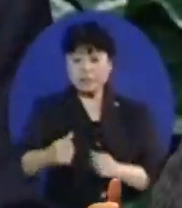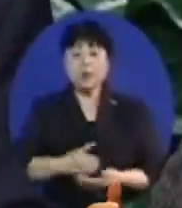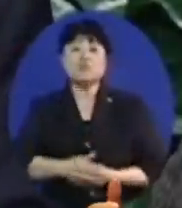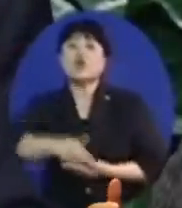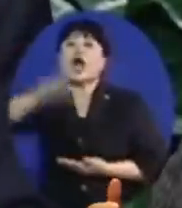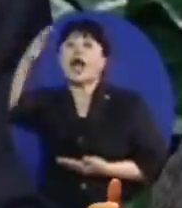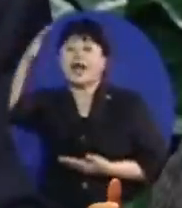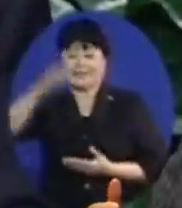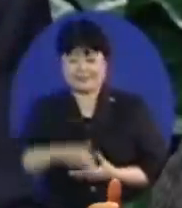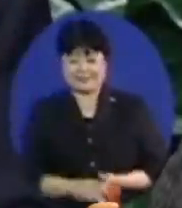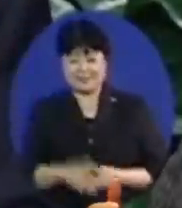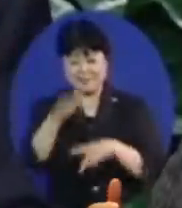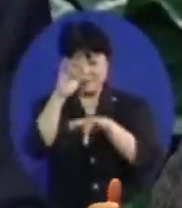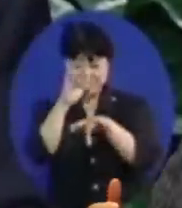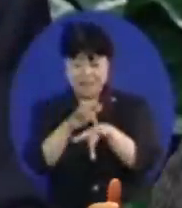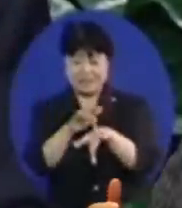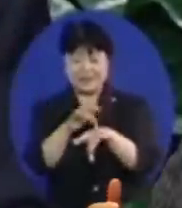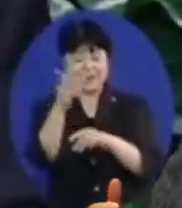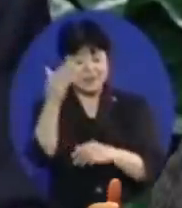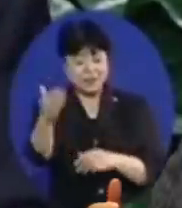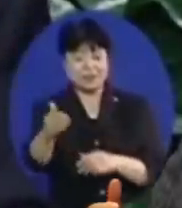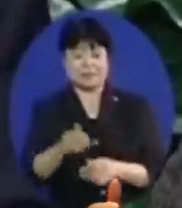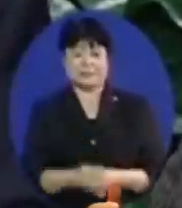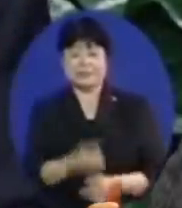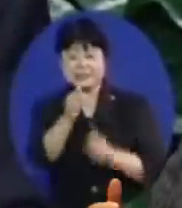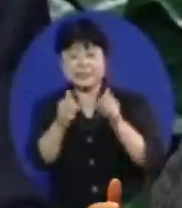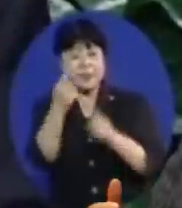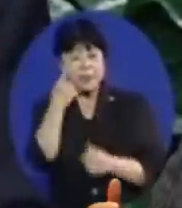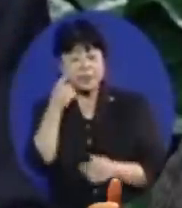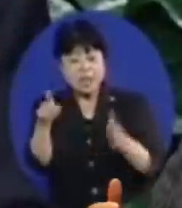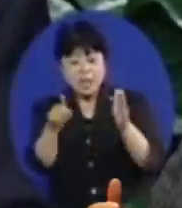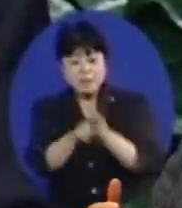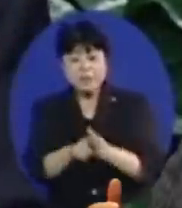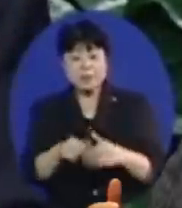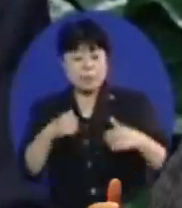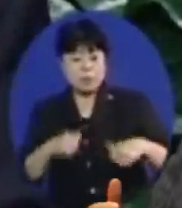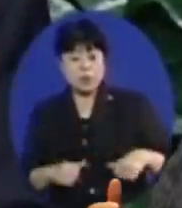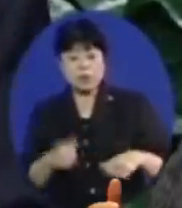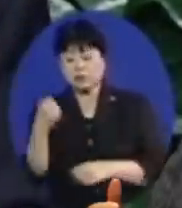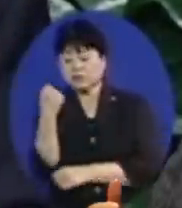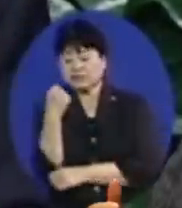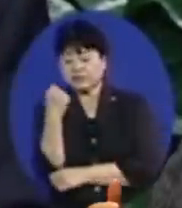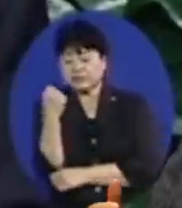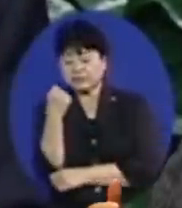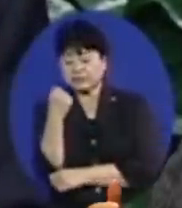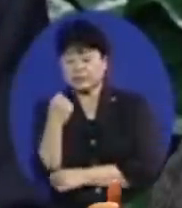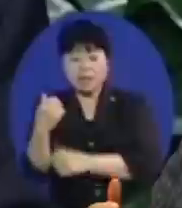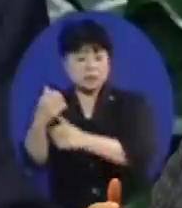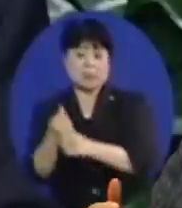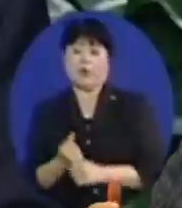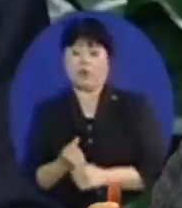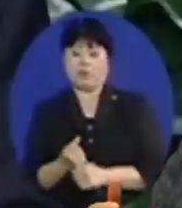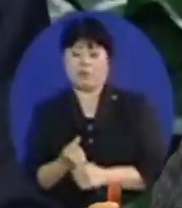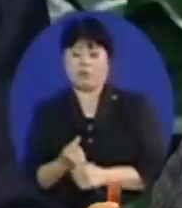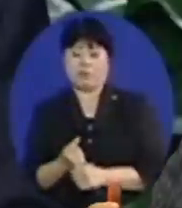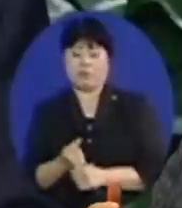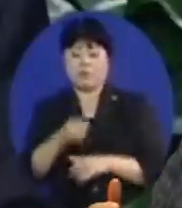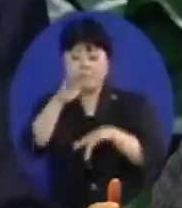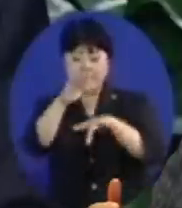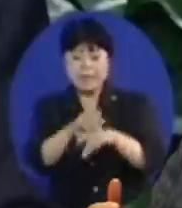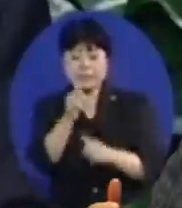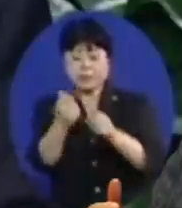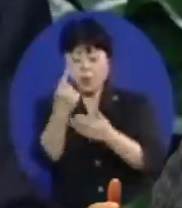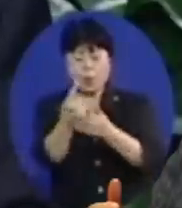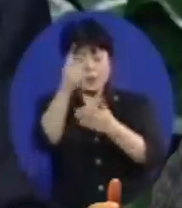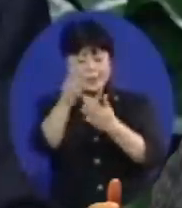것입니다. 마귀가 여러분 시험할 때 믿음을 포기해버리고 흔들리면 잡힙니다. 마귀의 시험이